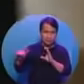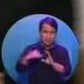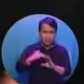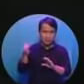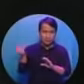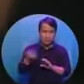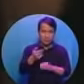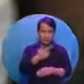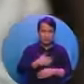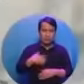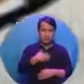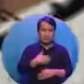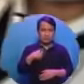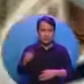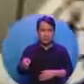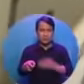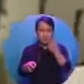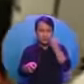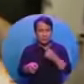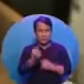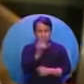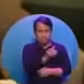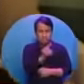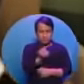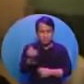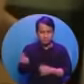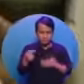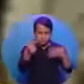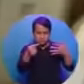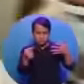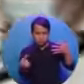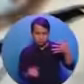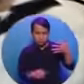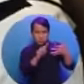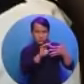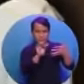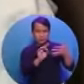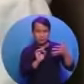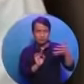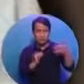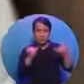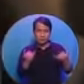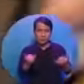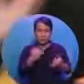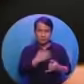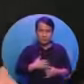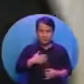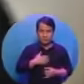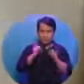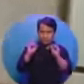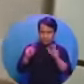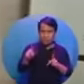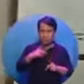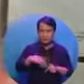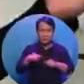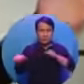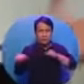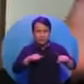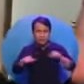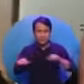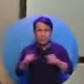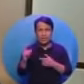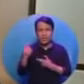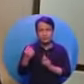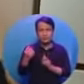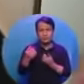mga sumbong na reklamo at iniisa-isa ng aming monitoring teams ang bawat reklamo at talagang inaaksyonan. Kaya ano pa